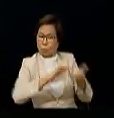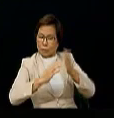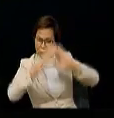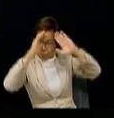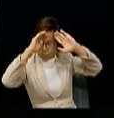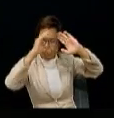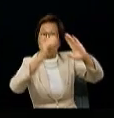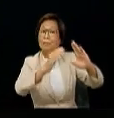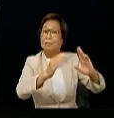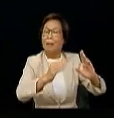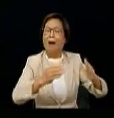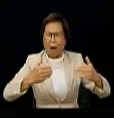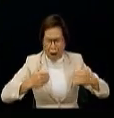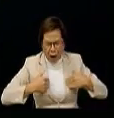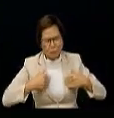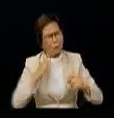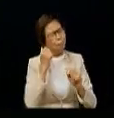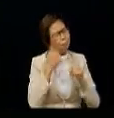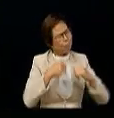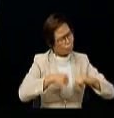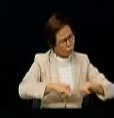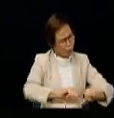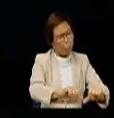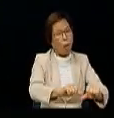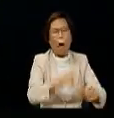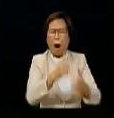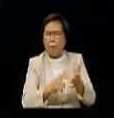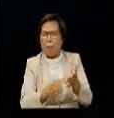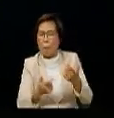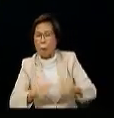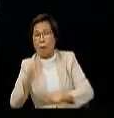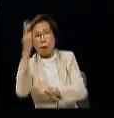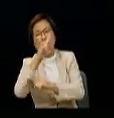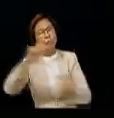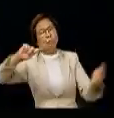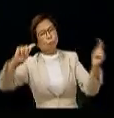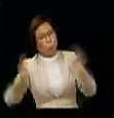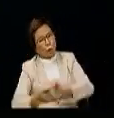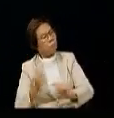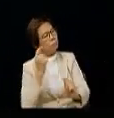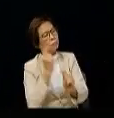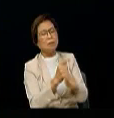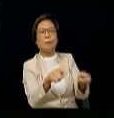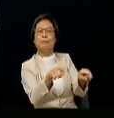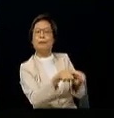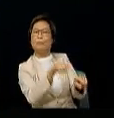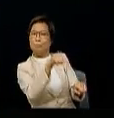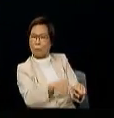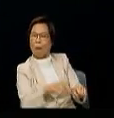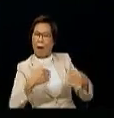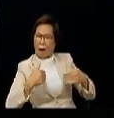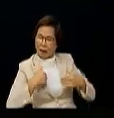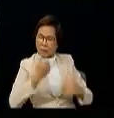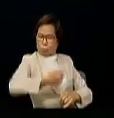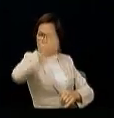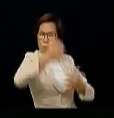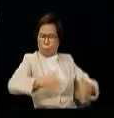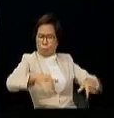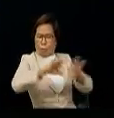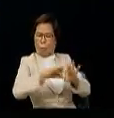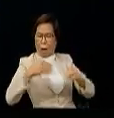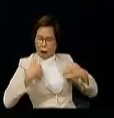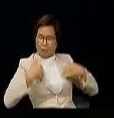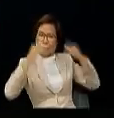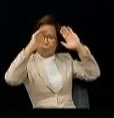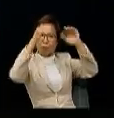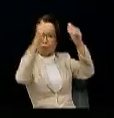fokus jadi ada yang kekal apa pembelaku kerajaan butuh kg tetap sama tapi ada Preity ada